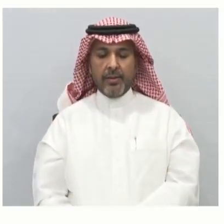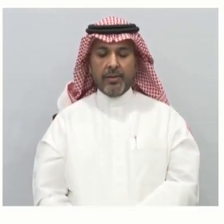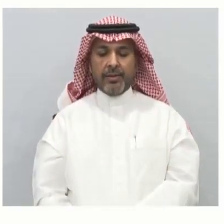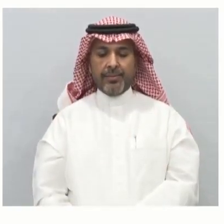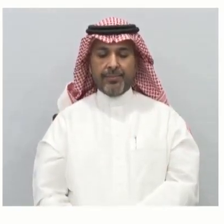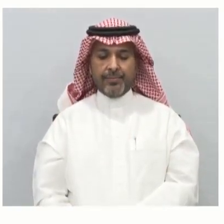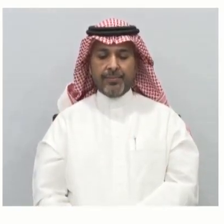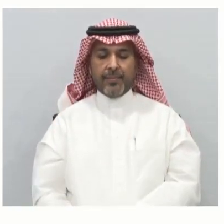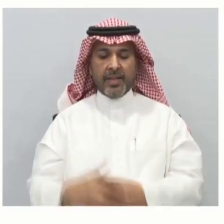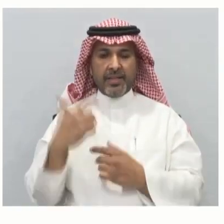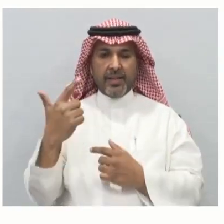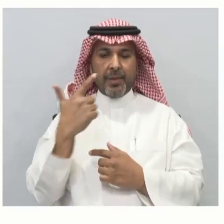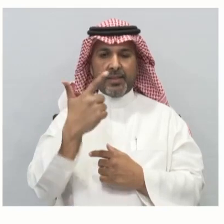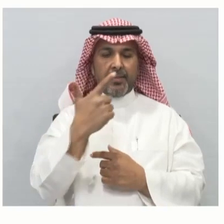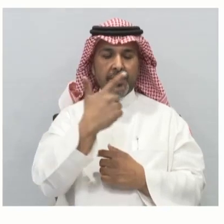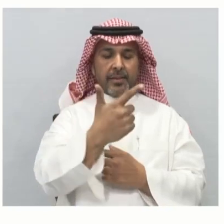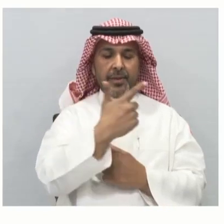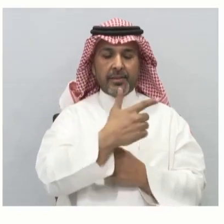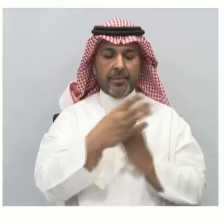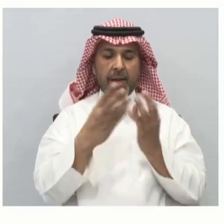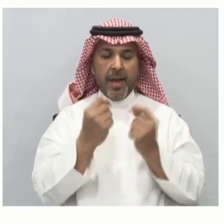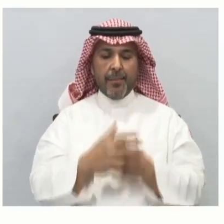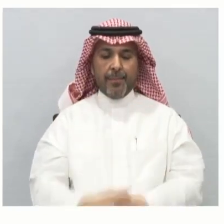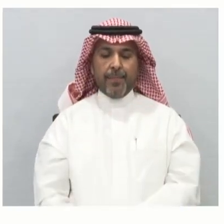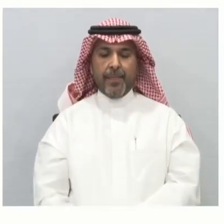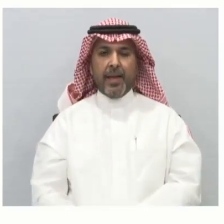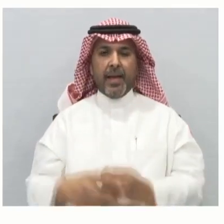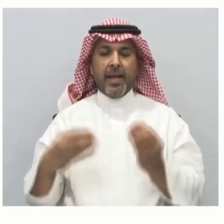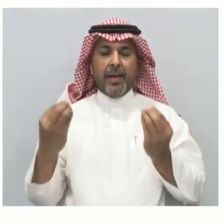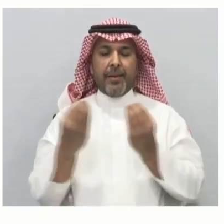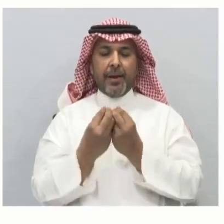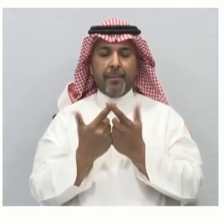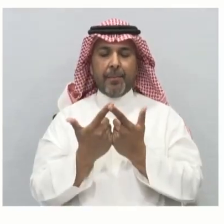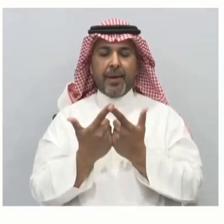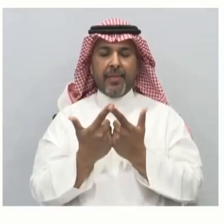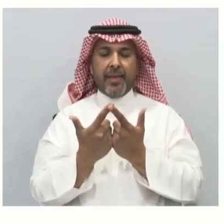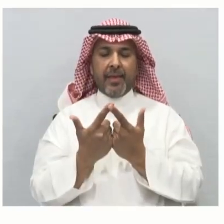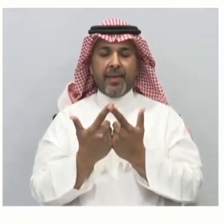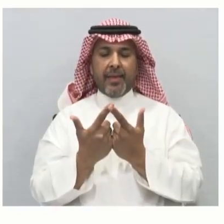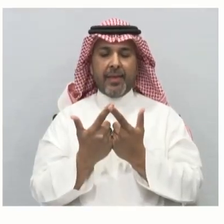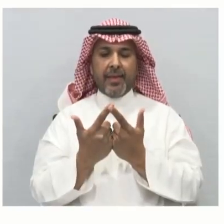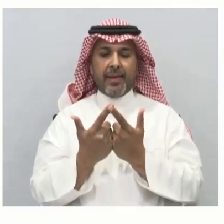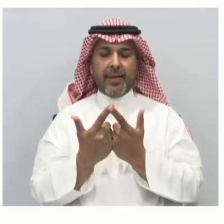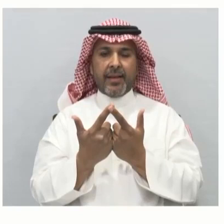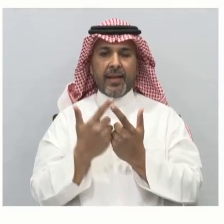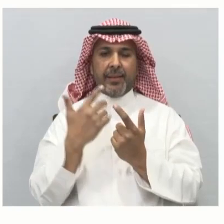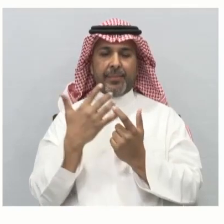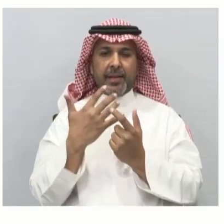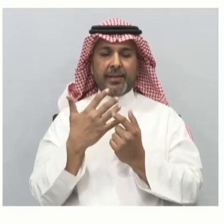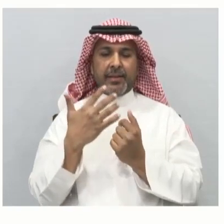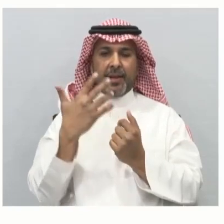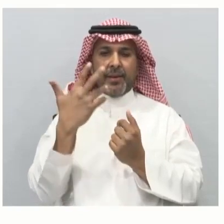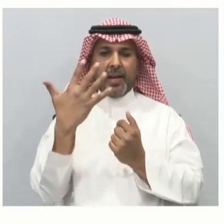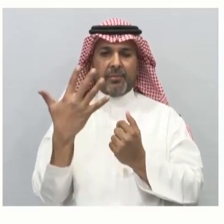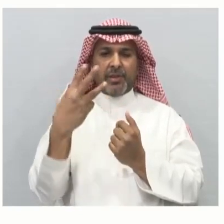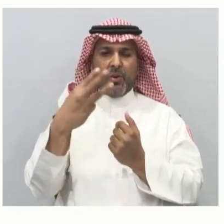سبعه وسبعه وسبعه السبعه تكررت خمس مرات طالما تكررت سبعه